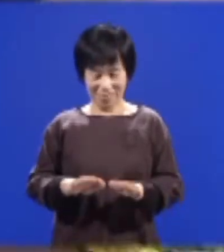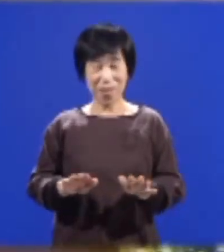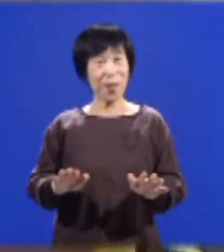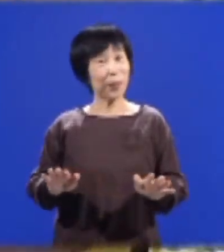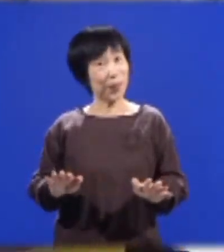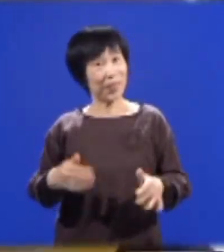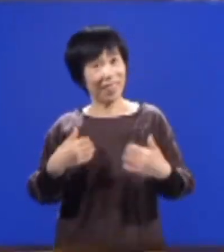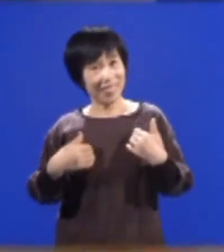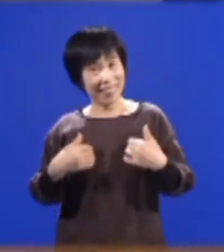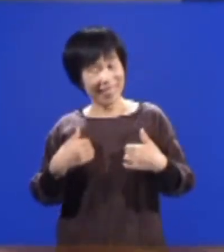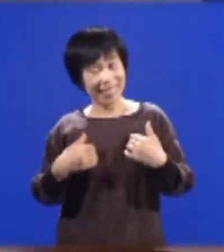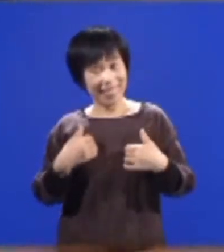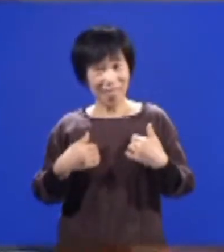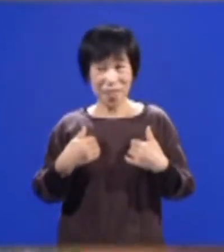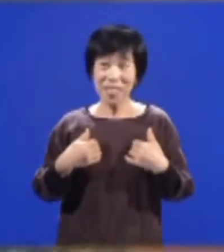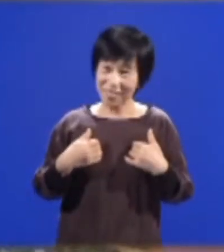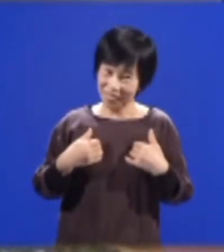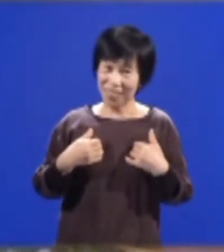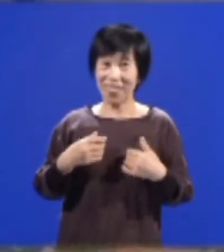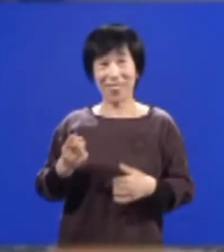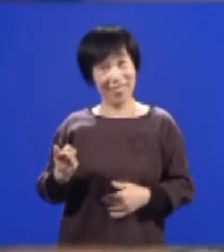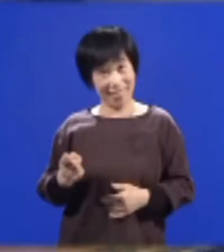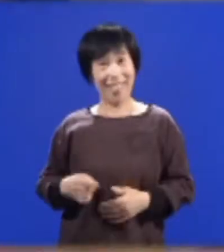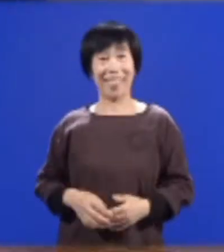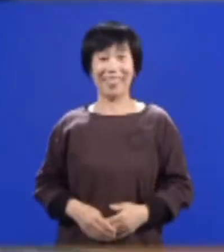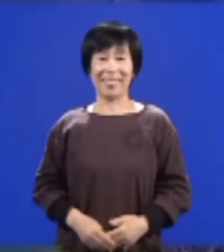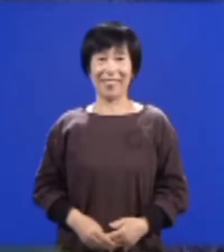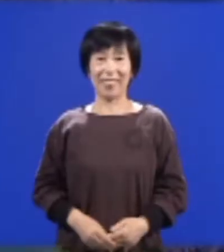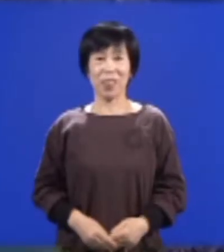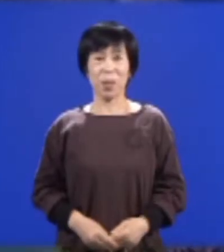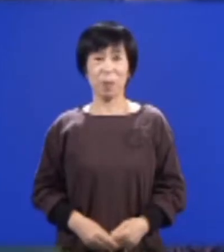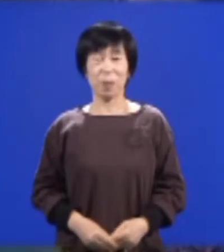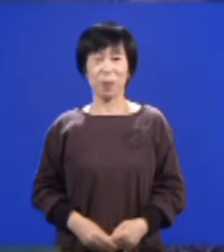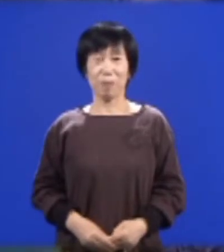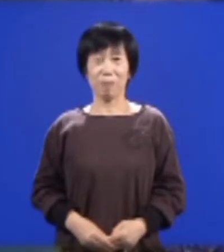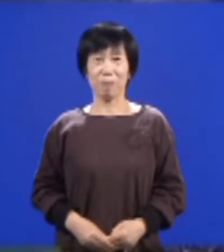子どもたちも楽しそうですよ。